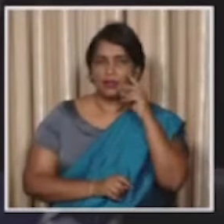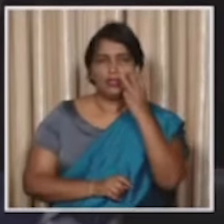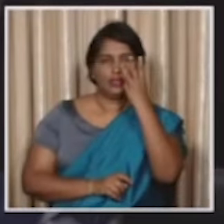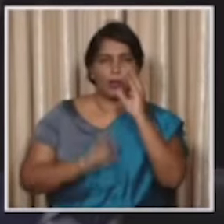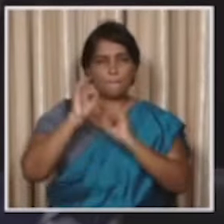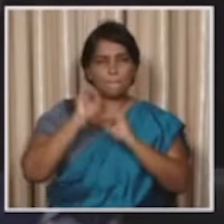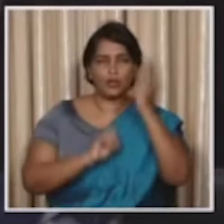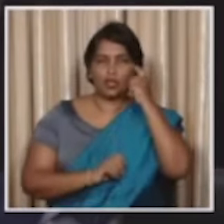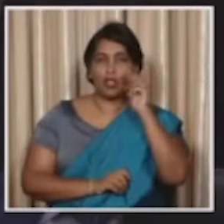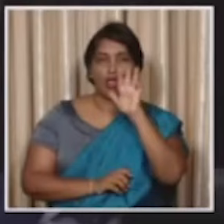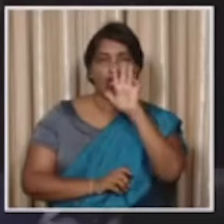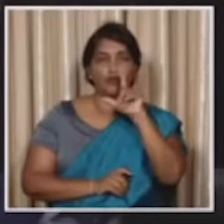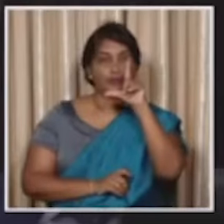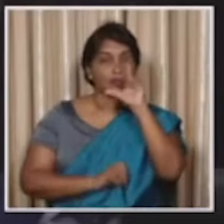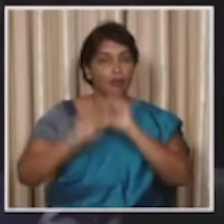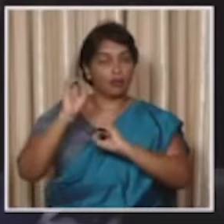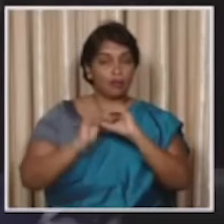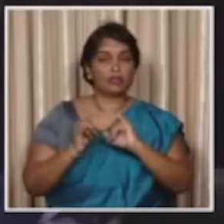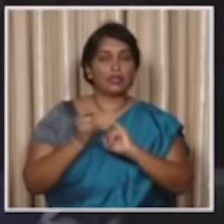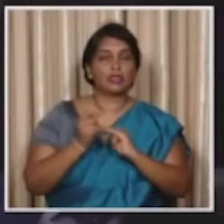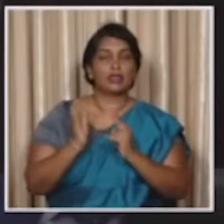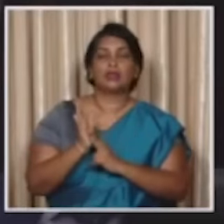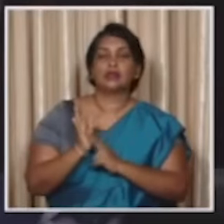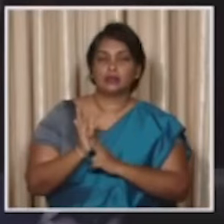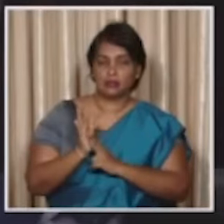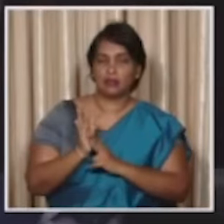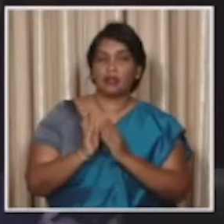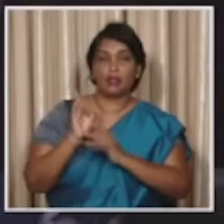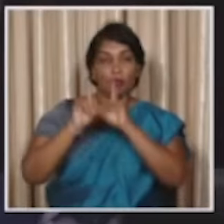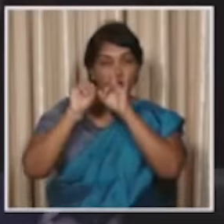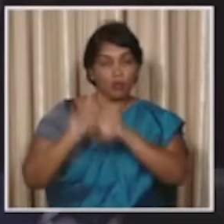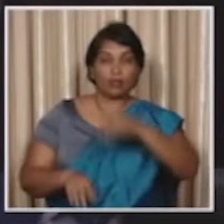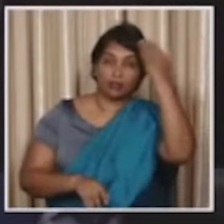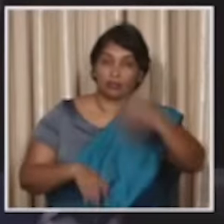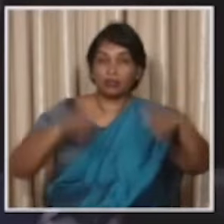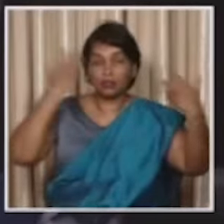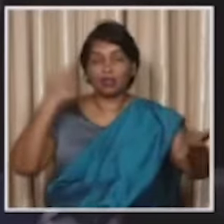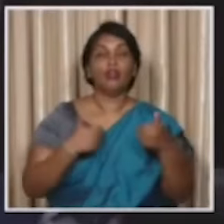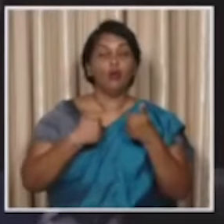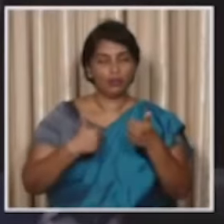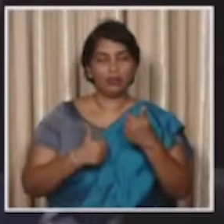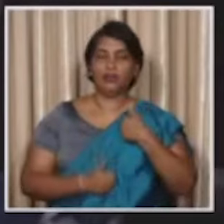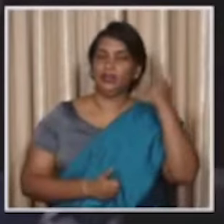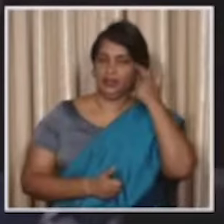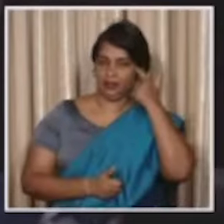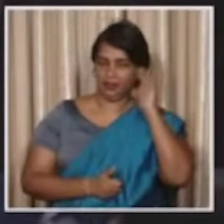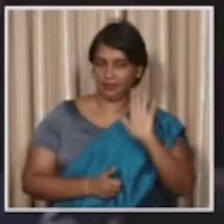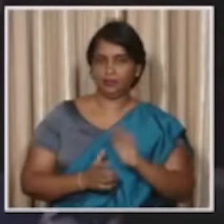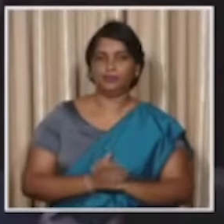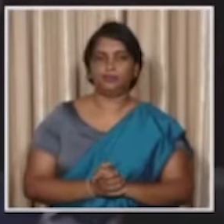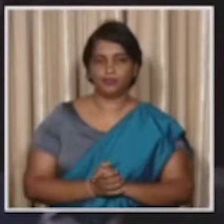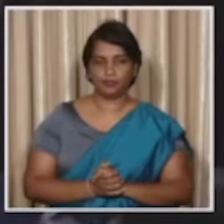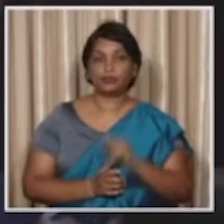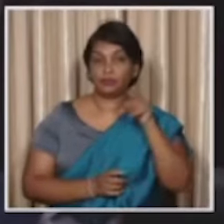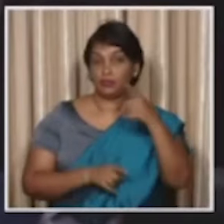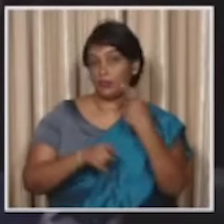103ක් හිතනවා 97ම සනත් නිශාන්ත මැතිතුමා වගේ මැරුණොත් හොඳයි කියලා හිතන ඇත් ඉන්නවා.